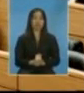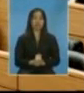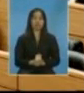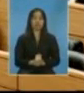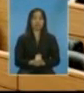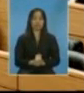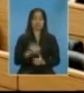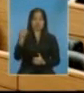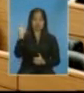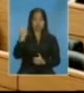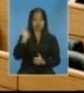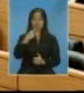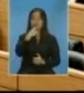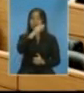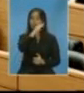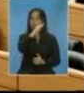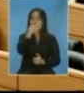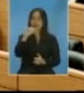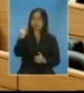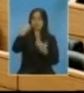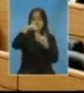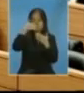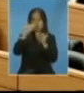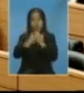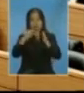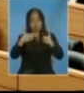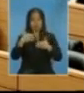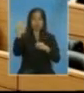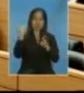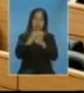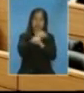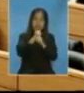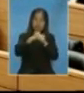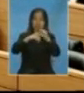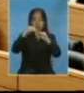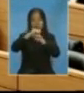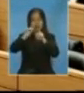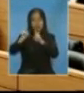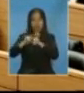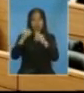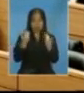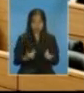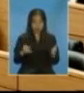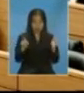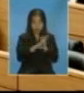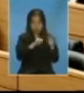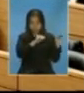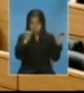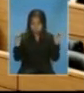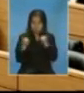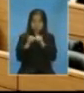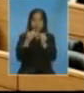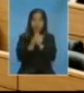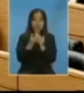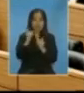อที่เคยมีการโกหกสีขาวส่งออกมีเงินรายได้กลับเข้ามาจะมาทำโครงการนี้สุดท้ายไม่มีครับ